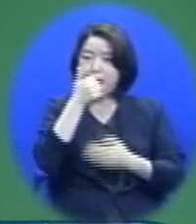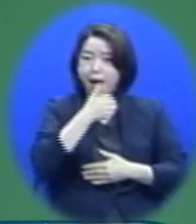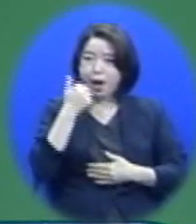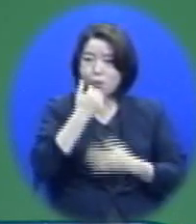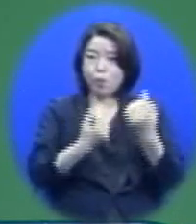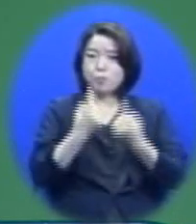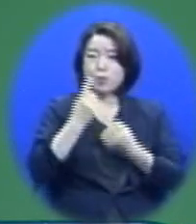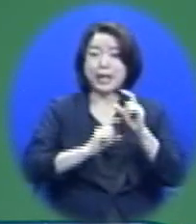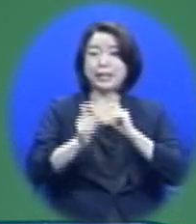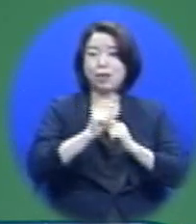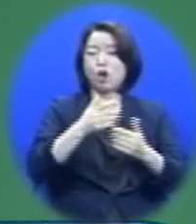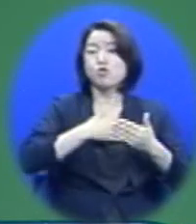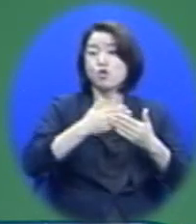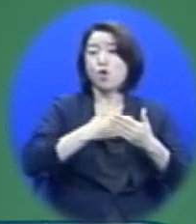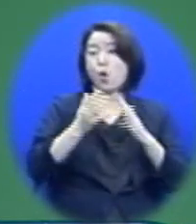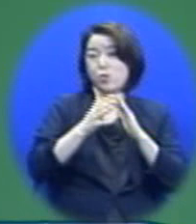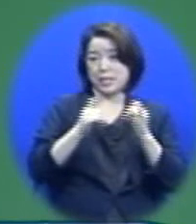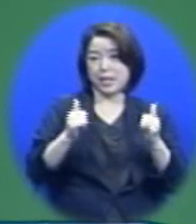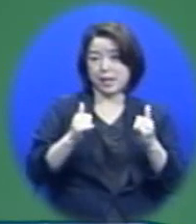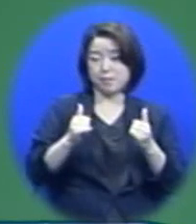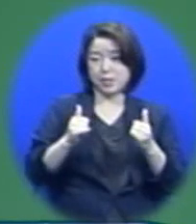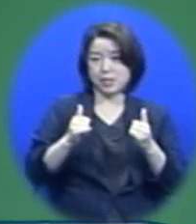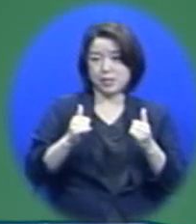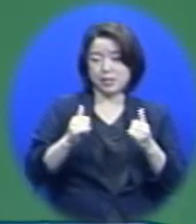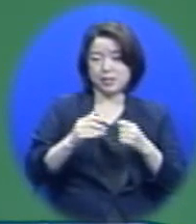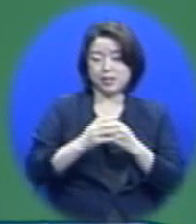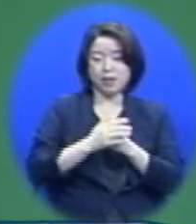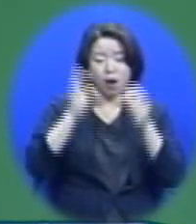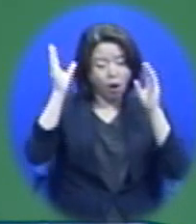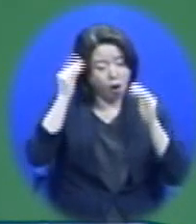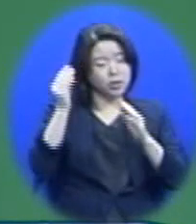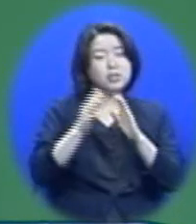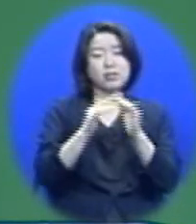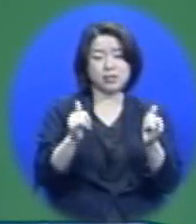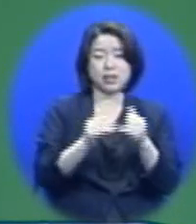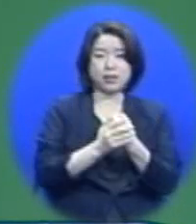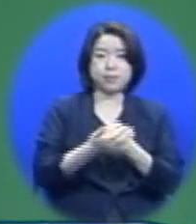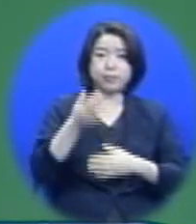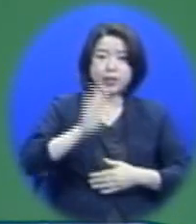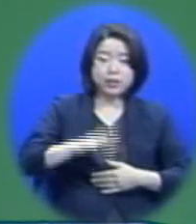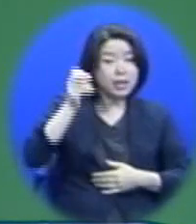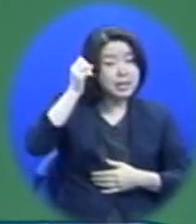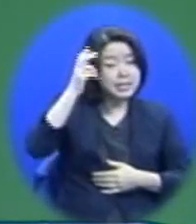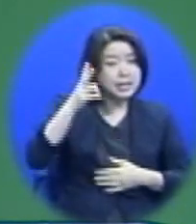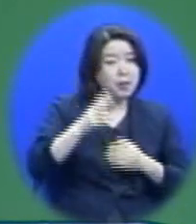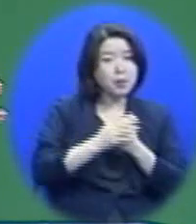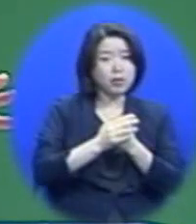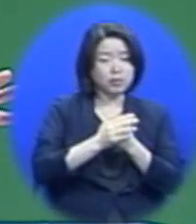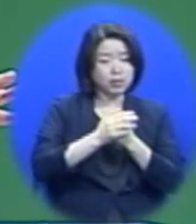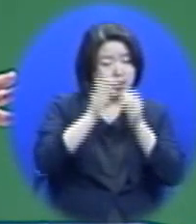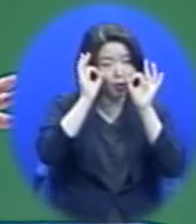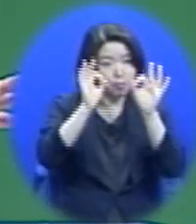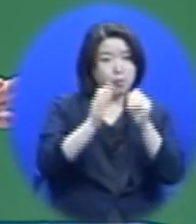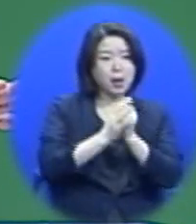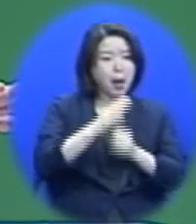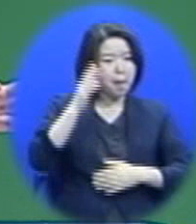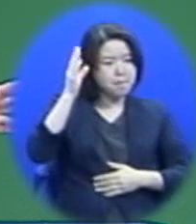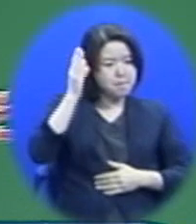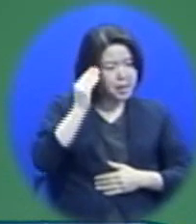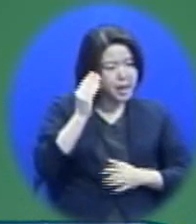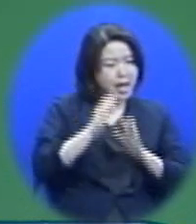사람. 그런데 잠언 26장 12절에 가보면 미련한 사람보다 더 무서운 사람이